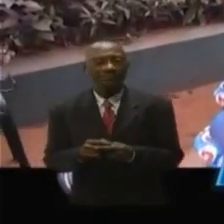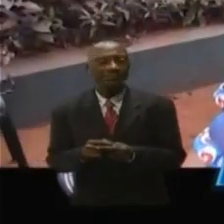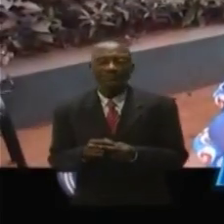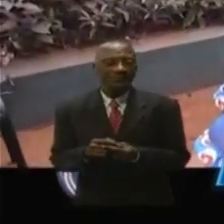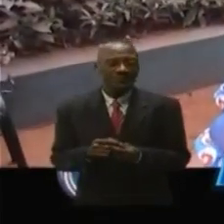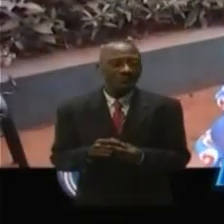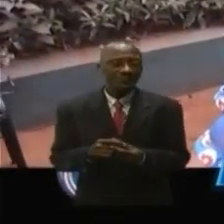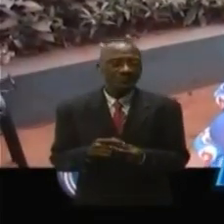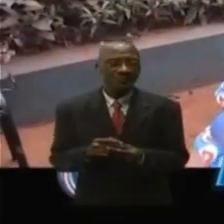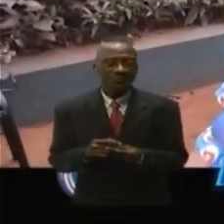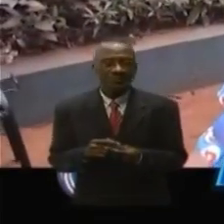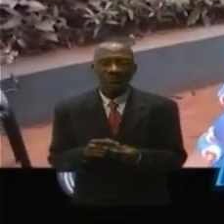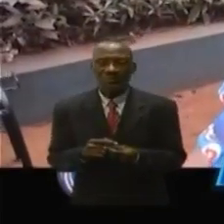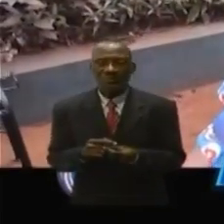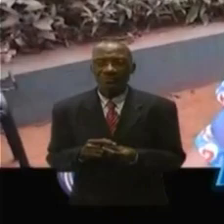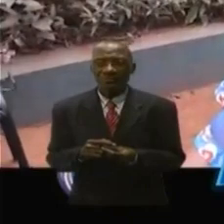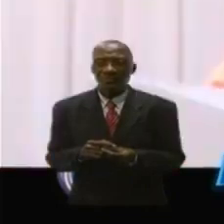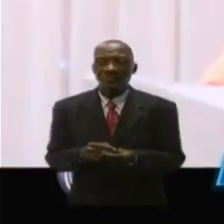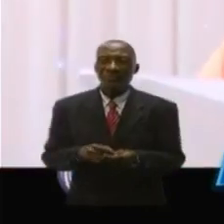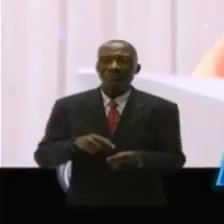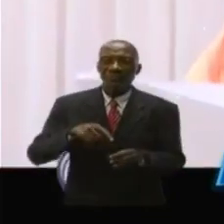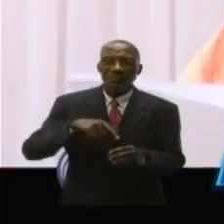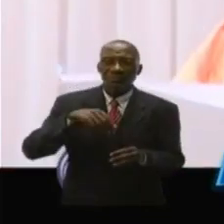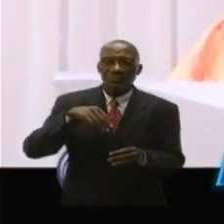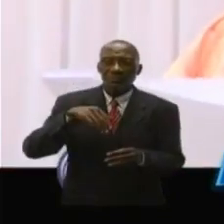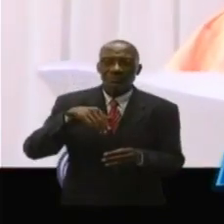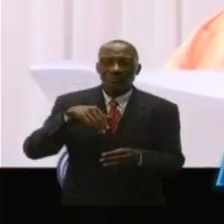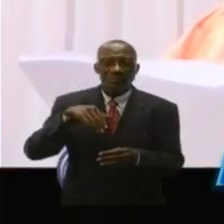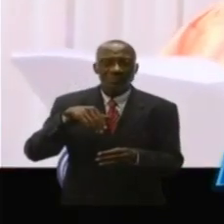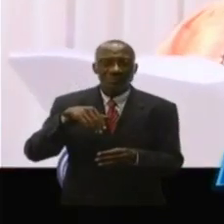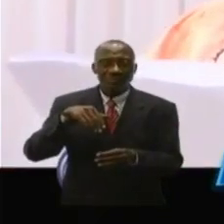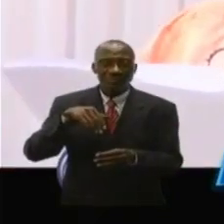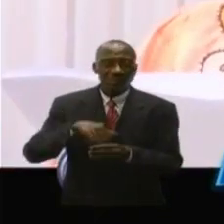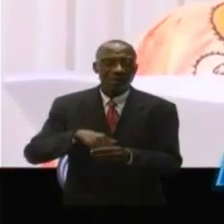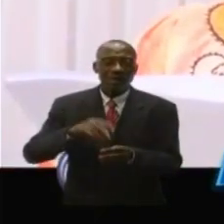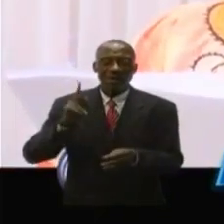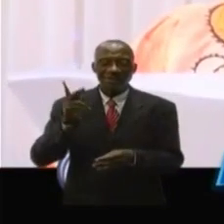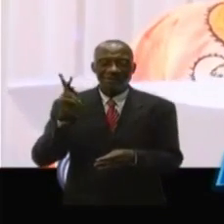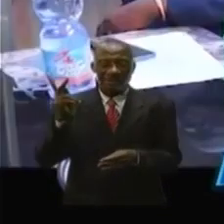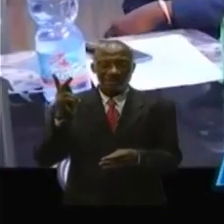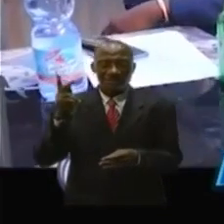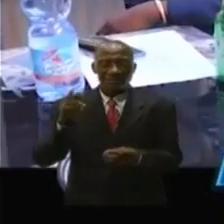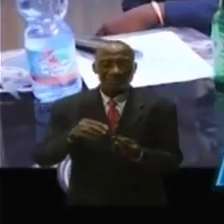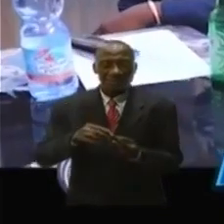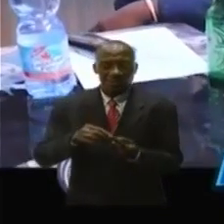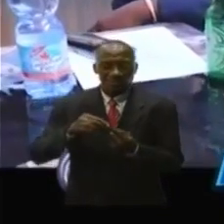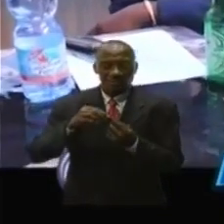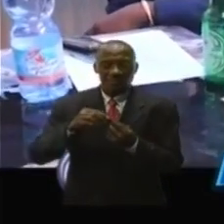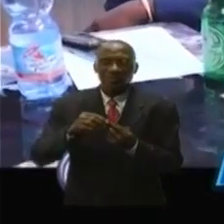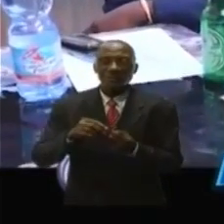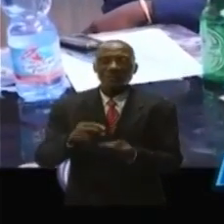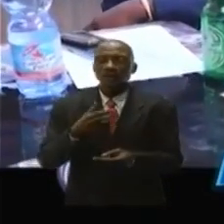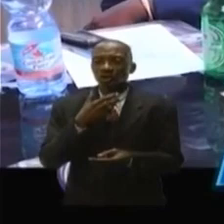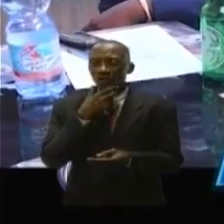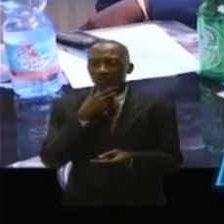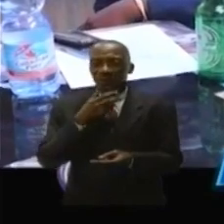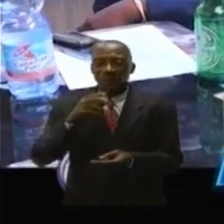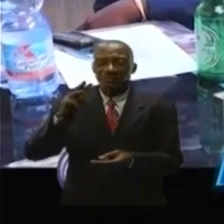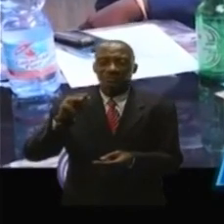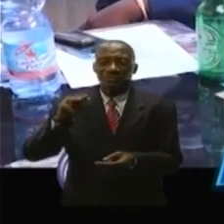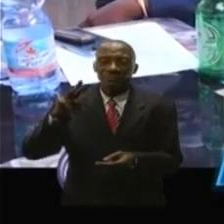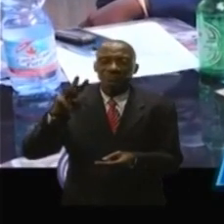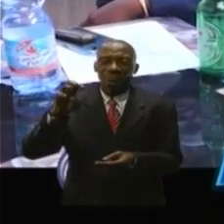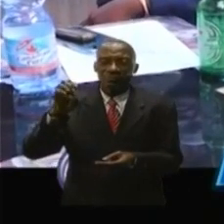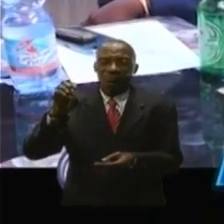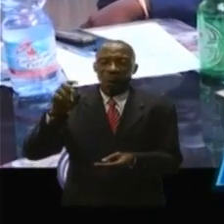galopant au Kassai, principalement dans les territoires de Tshikapa, Mweka et de Kessé. Les